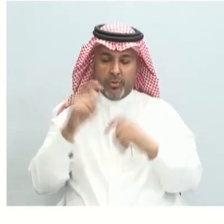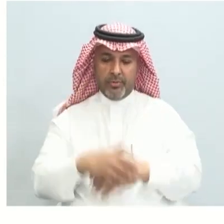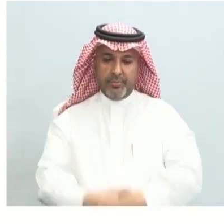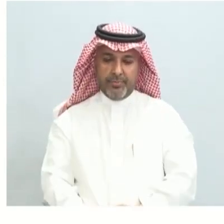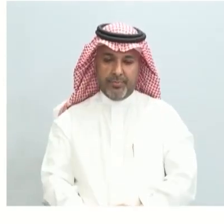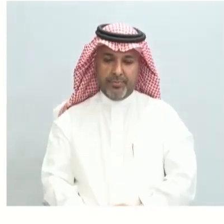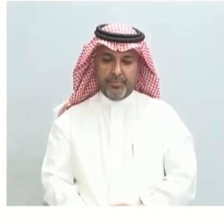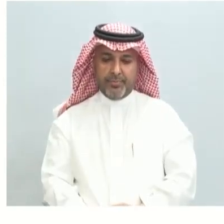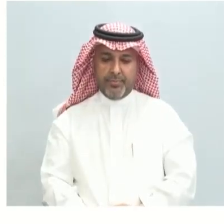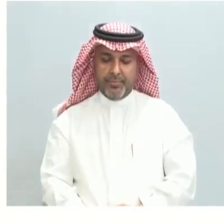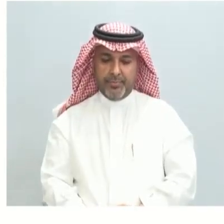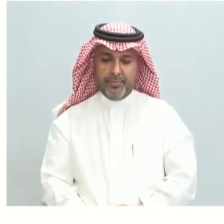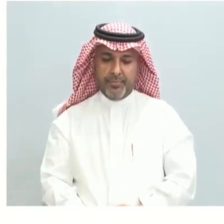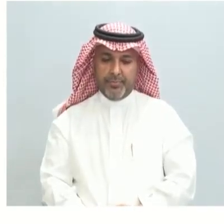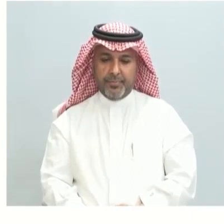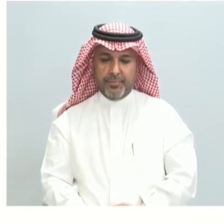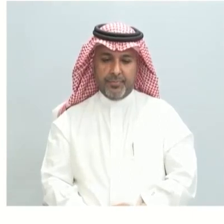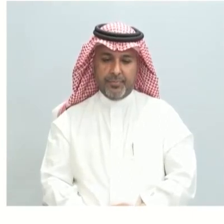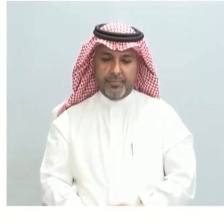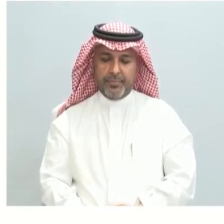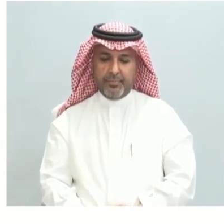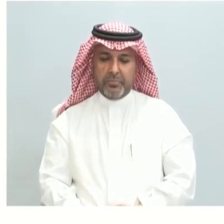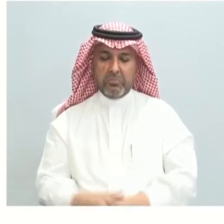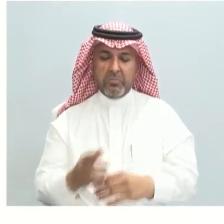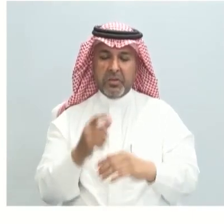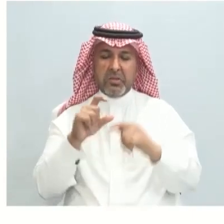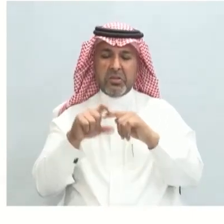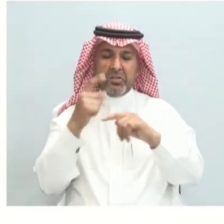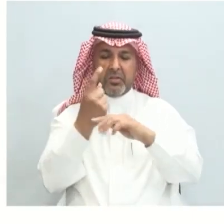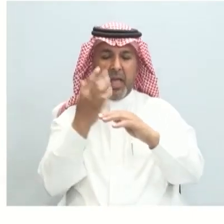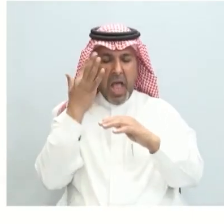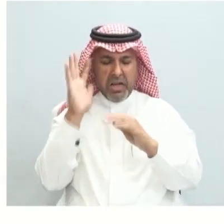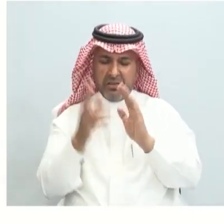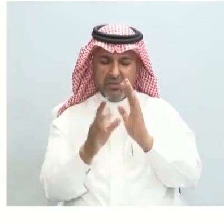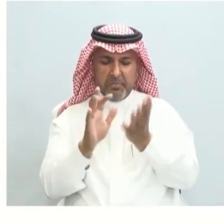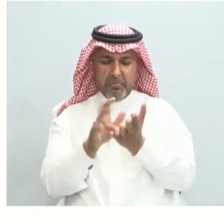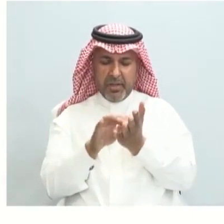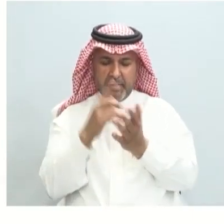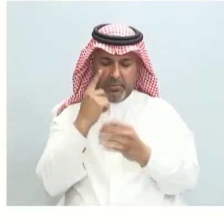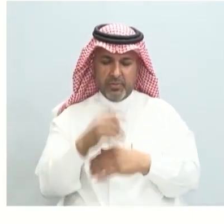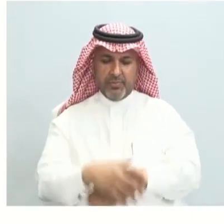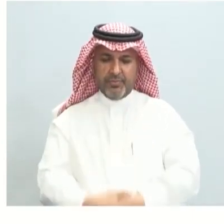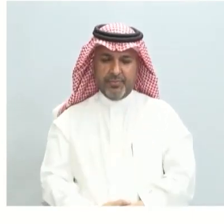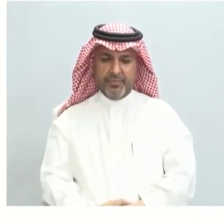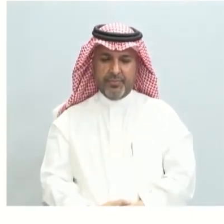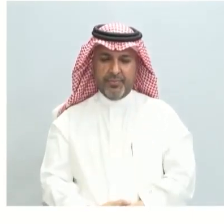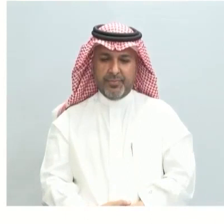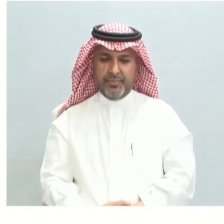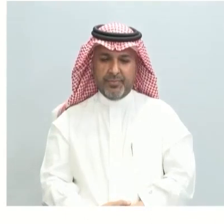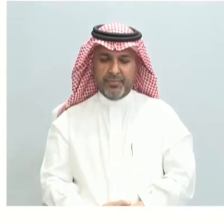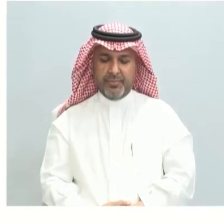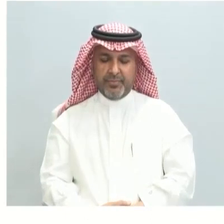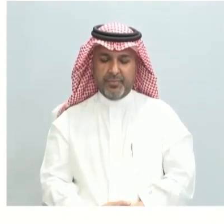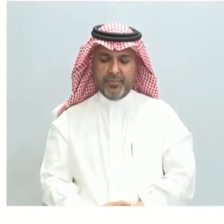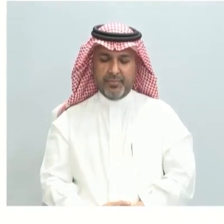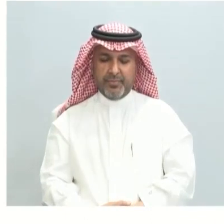الدورة، ممكن تحسبه كعدد عشري بس ما راح يطلع يعني عدد يعني مرتب، يطلع في فواصل يعني،